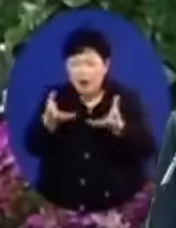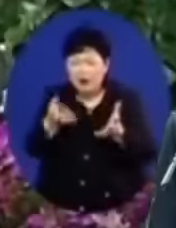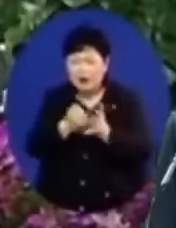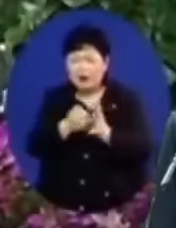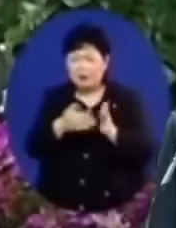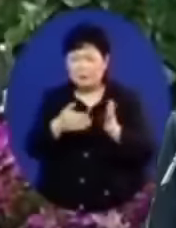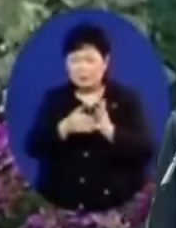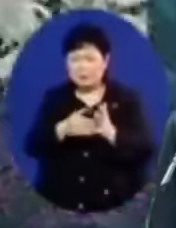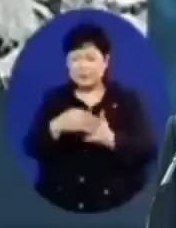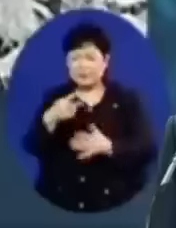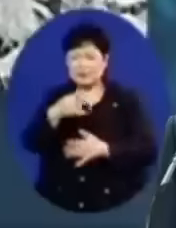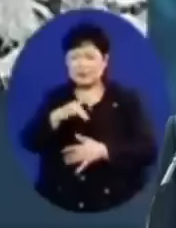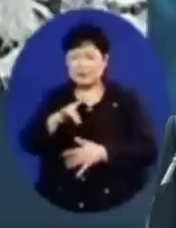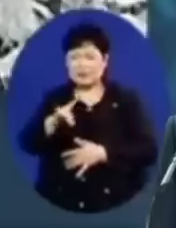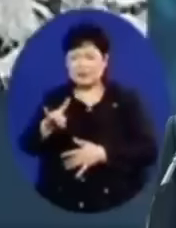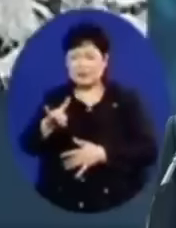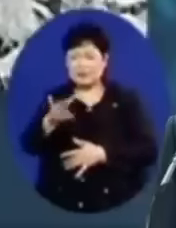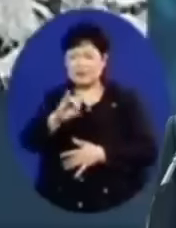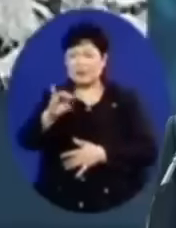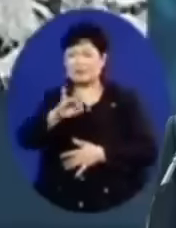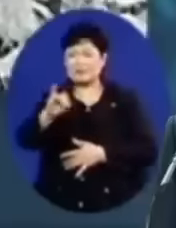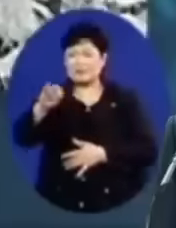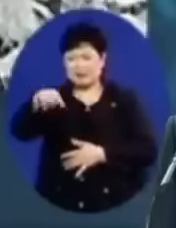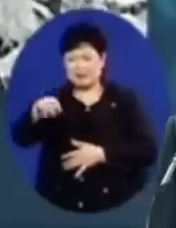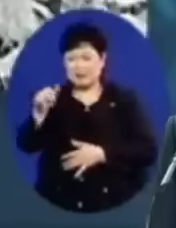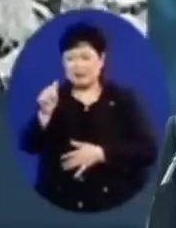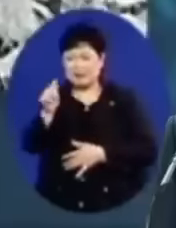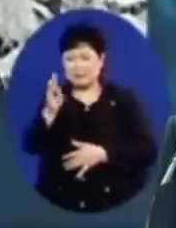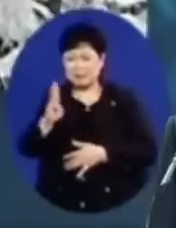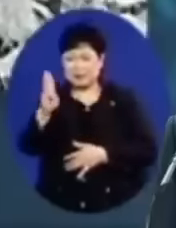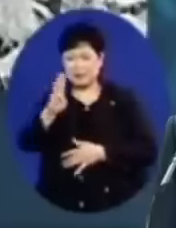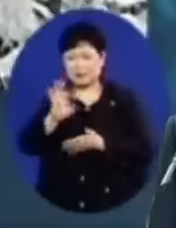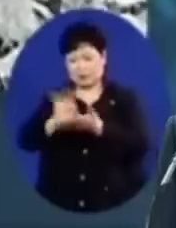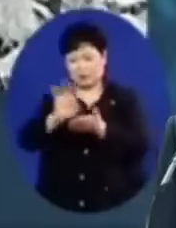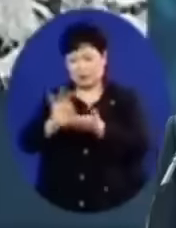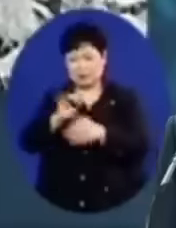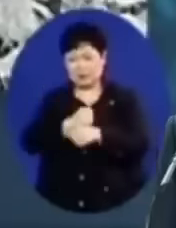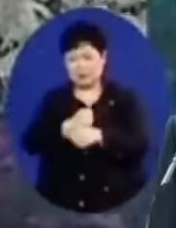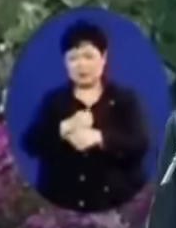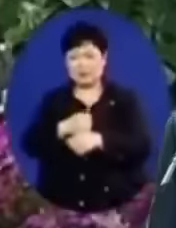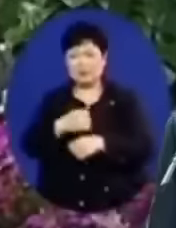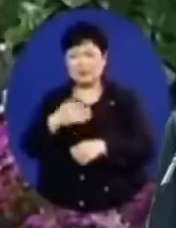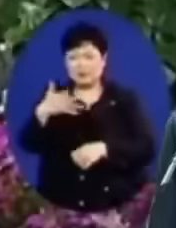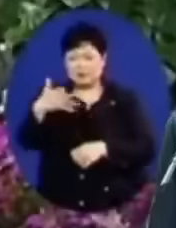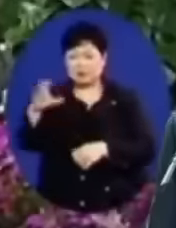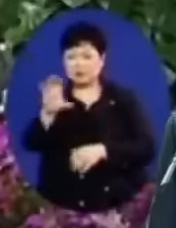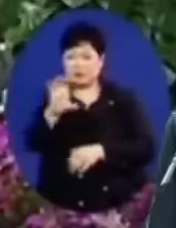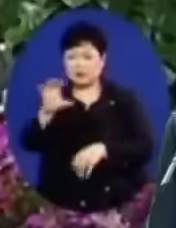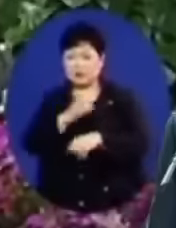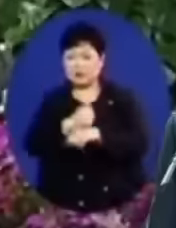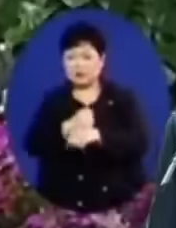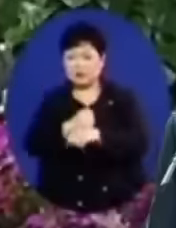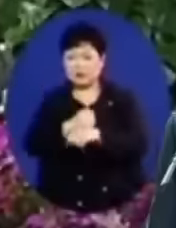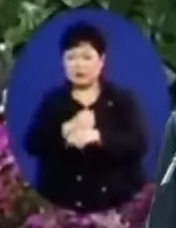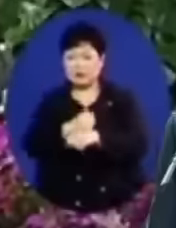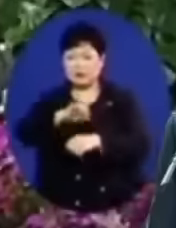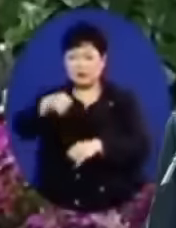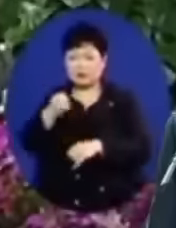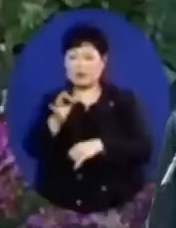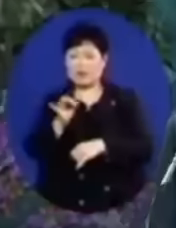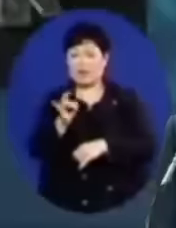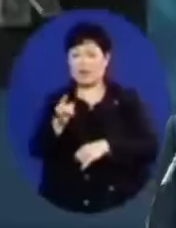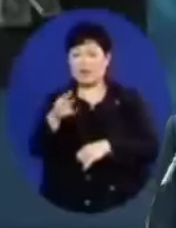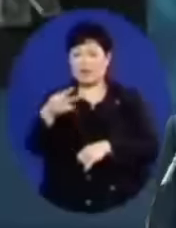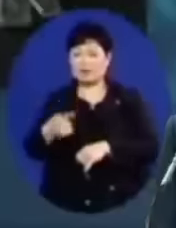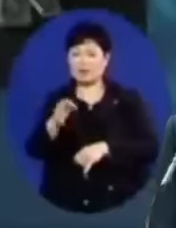데이비드 브레이니아드 같은 역나간 사람도 하나님 사용했습니다. 19세 예일대학교 교수가 된 조나단 에드워드와